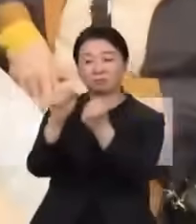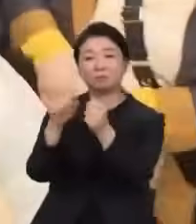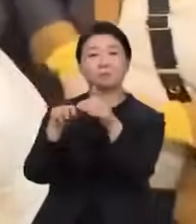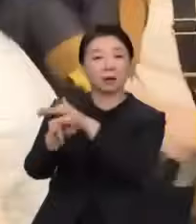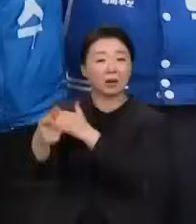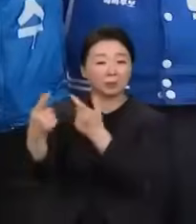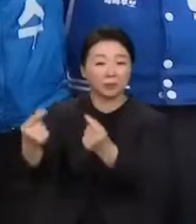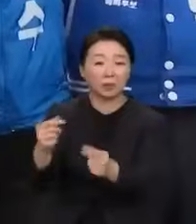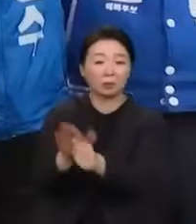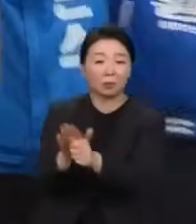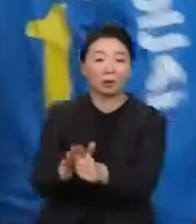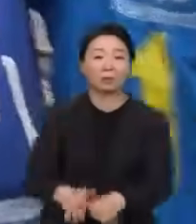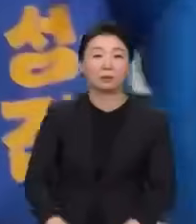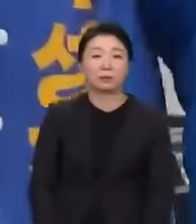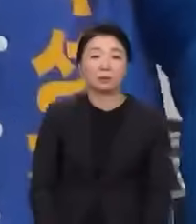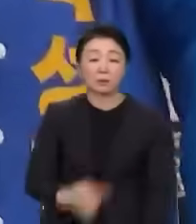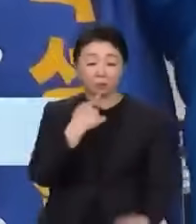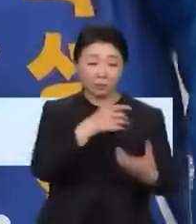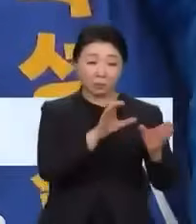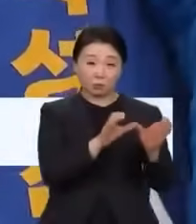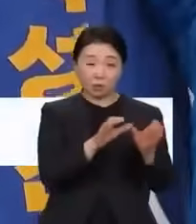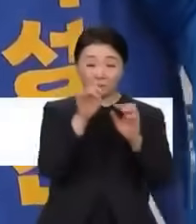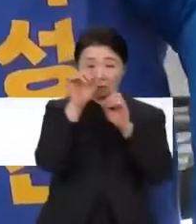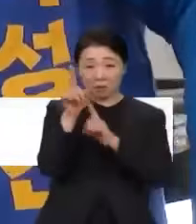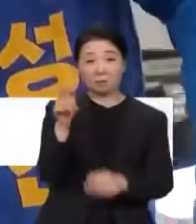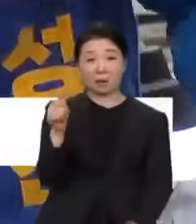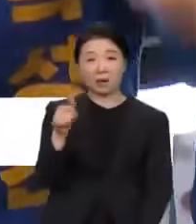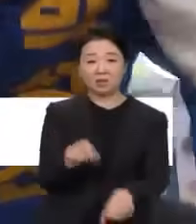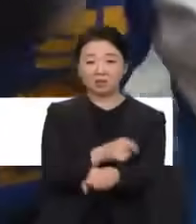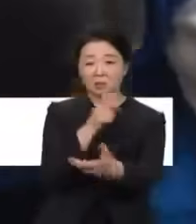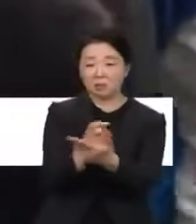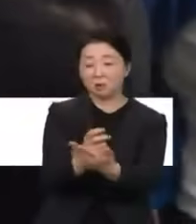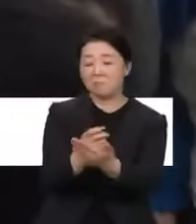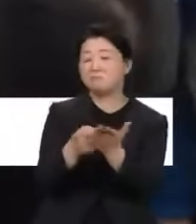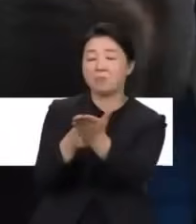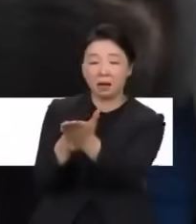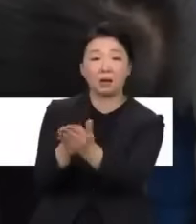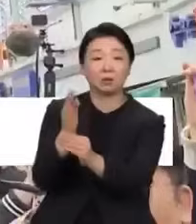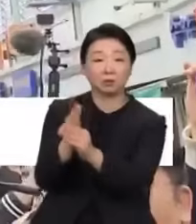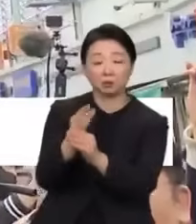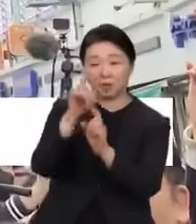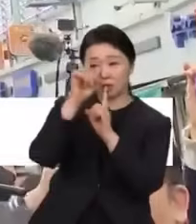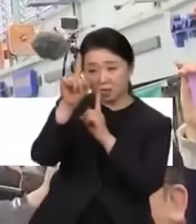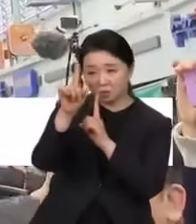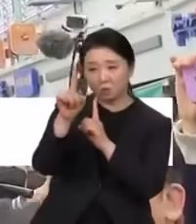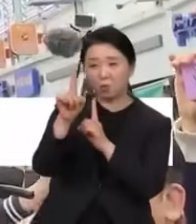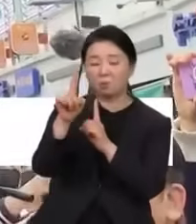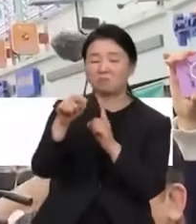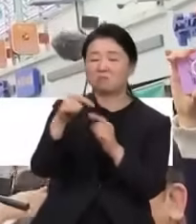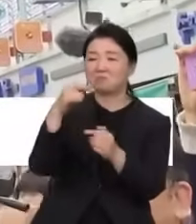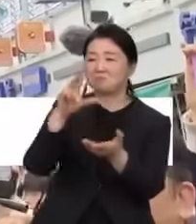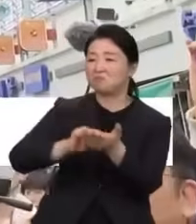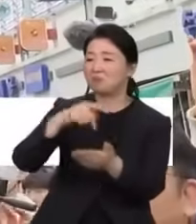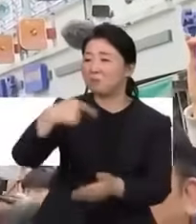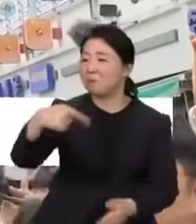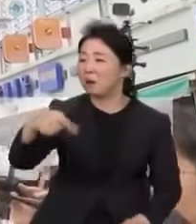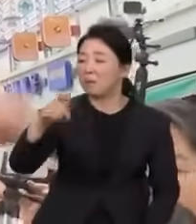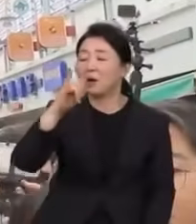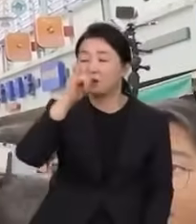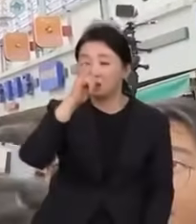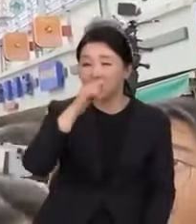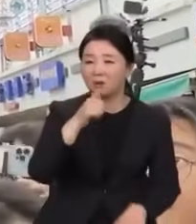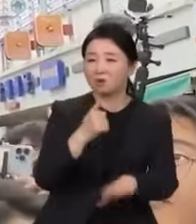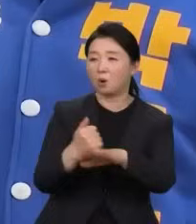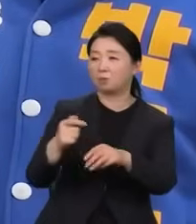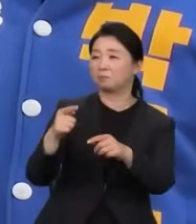주장입니다. 민주당은 앞서 이종섭 특검법을 발의한 데 이어 연일 이종섭 리스크를 띄우며 정권 심판론에 불을